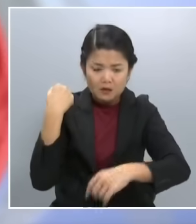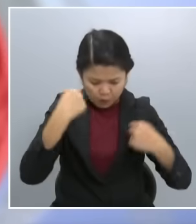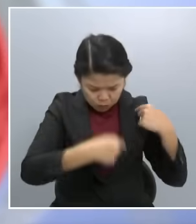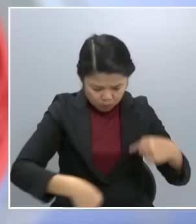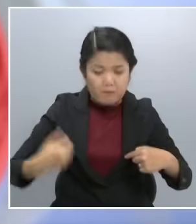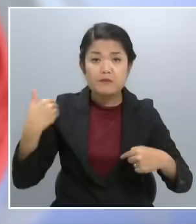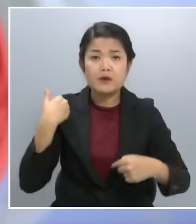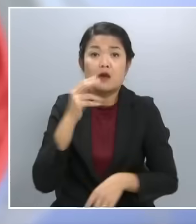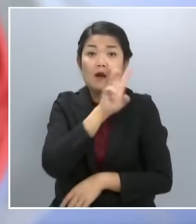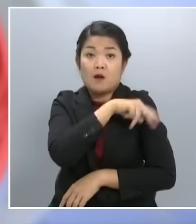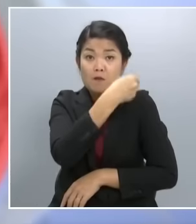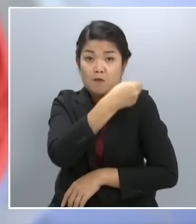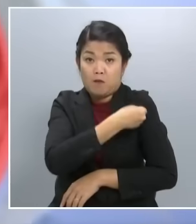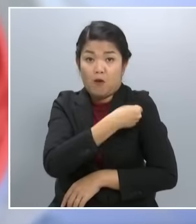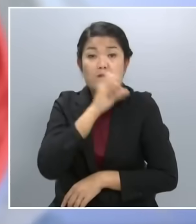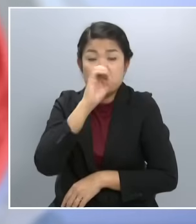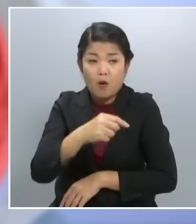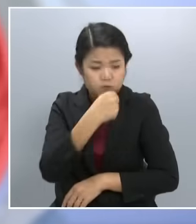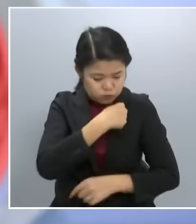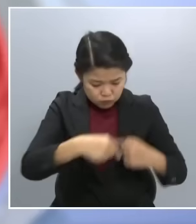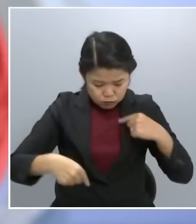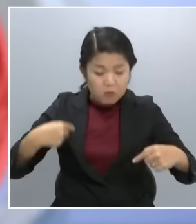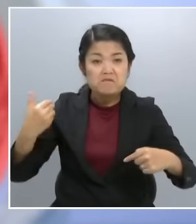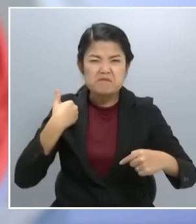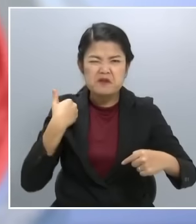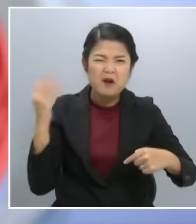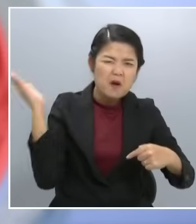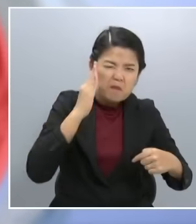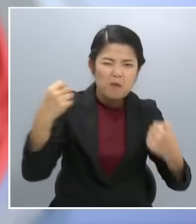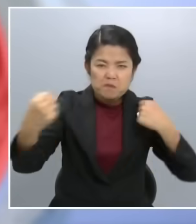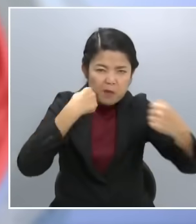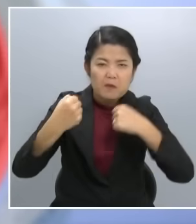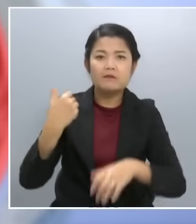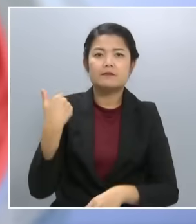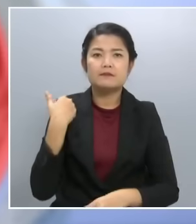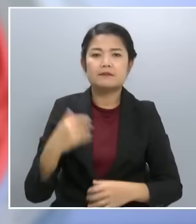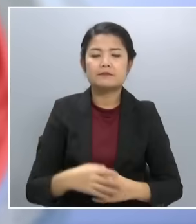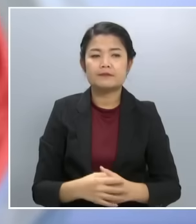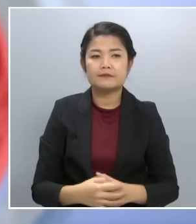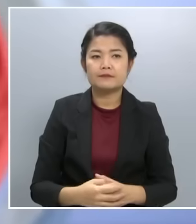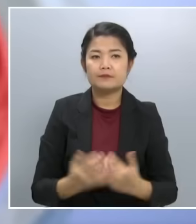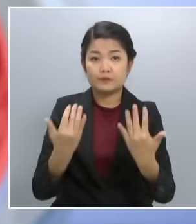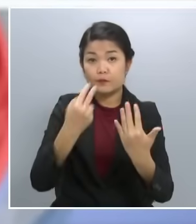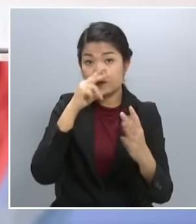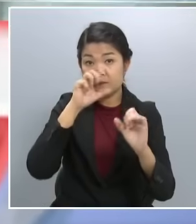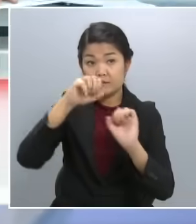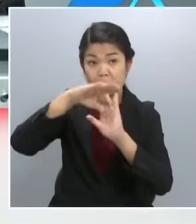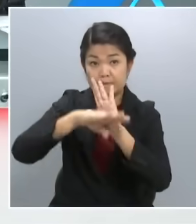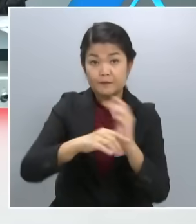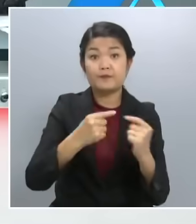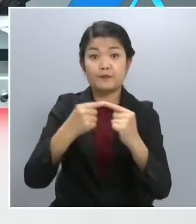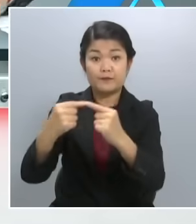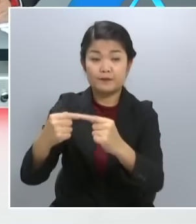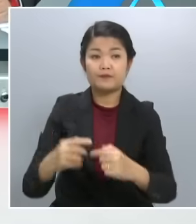หมอบอกนะคะบอกว่าตามตัวมีร่องรอยของการถูกทำร้ายเยอะมากอ่ะโอเคเดี๋ยวเรื่องนี้ไปตามกันอีกทีนะเดี๋ยวว่ากัน